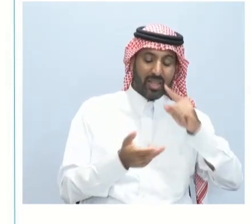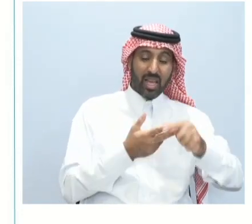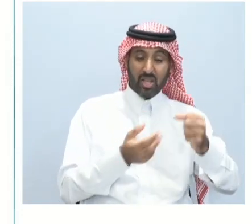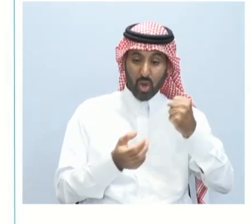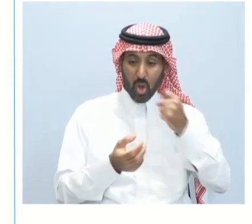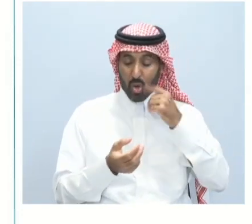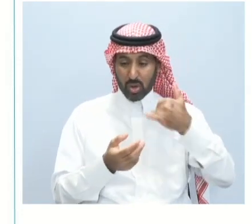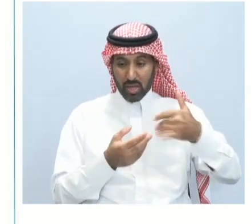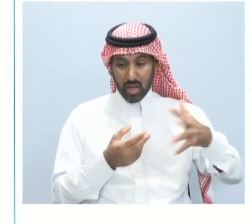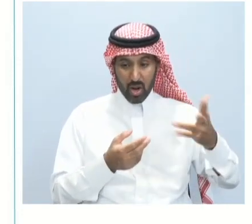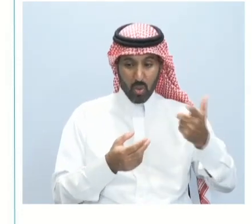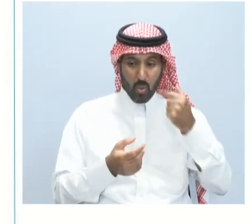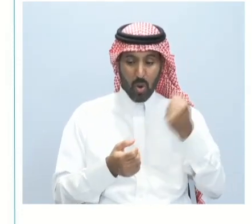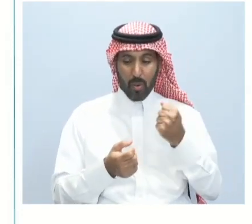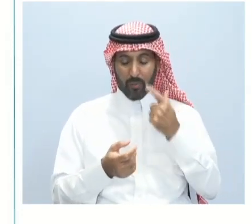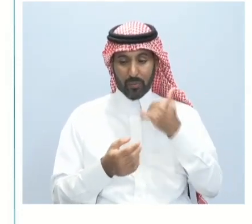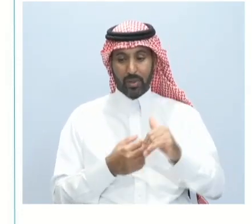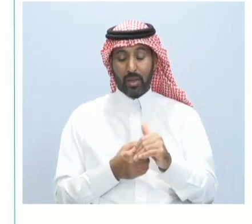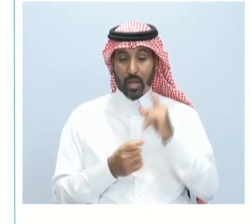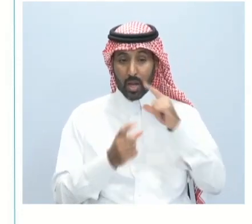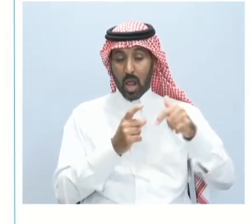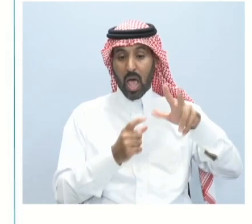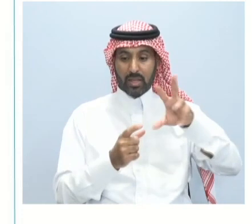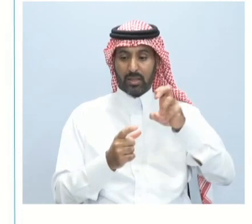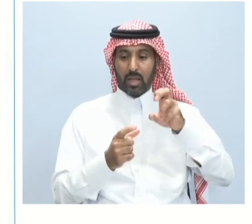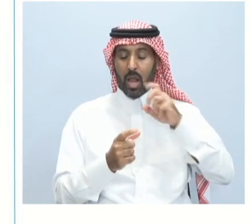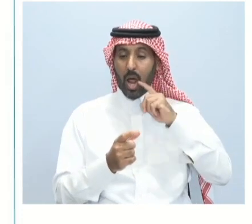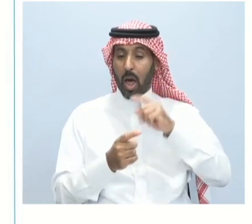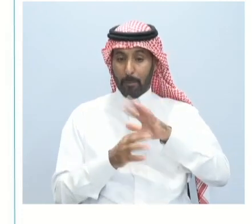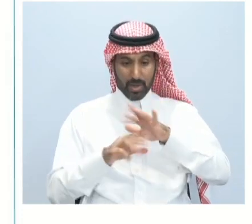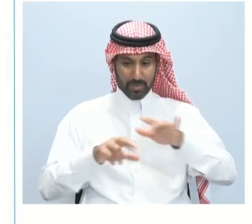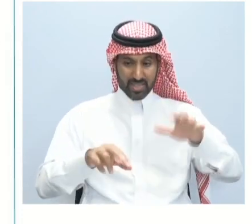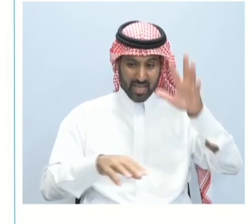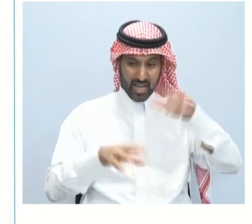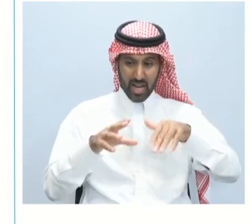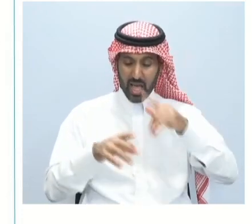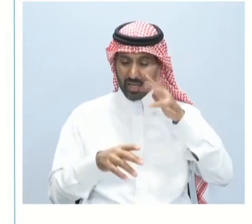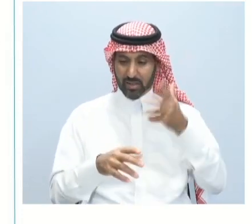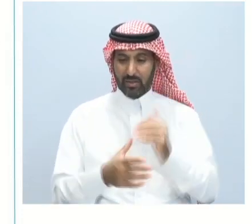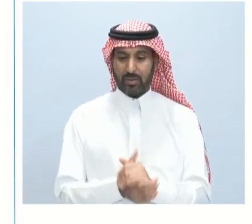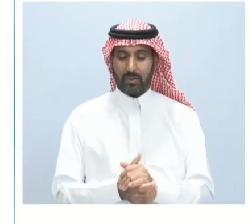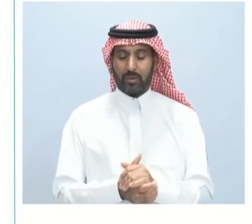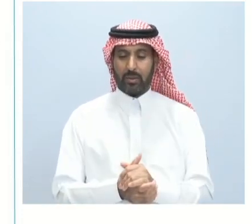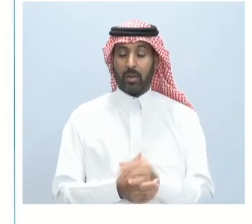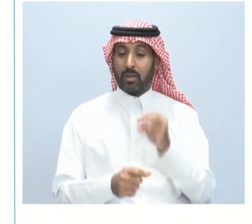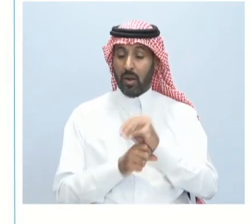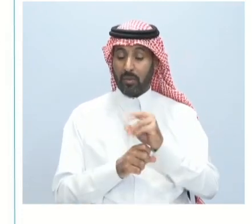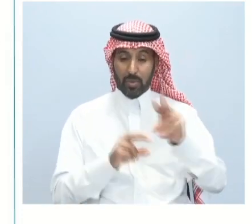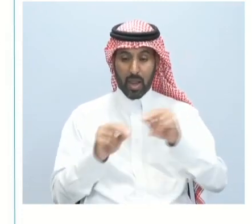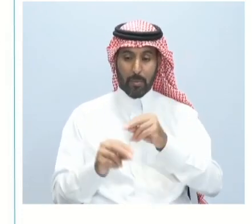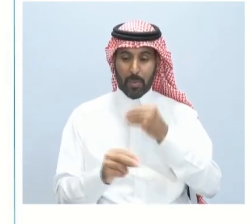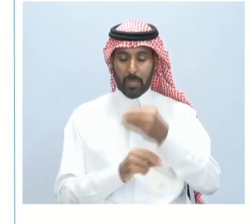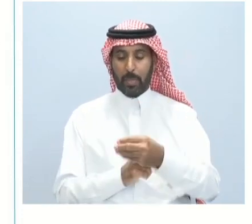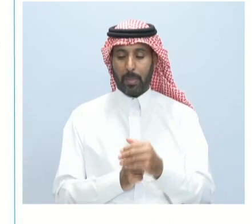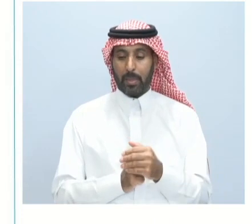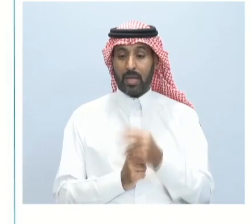المفرطه طرائق الاستدلال البرمجه القيد البرمجه الرياضيه تعرفنا على مثال عملي